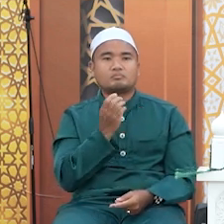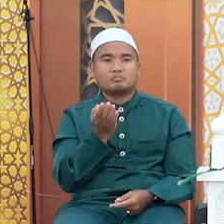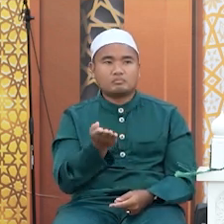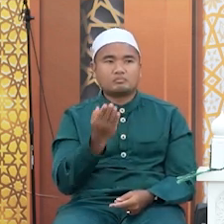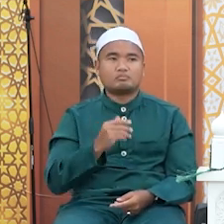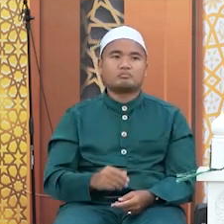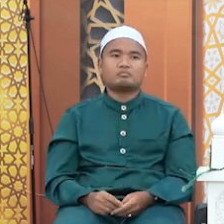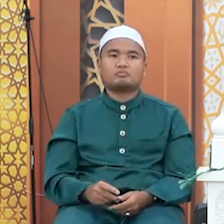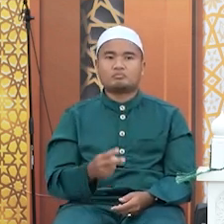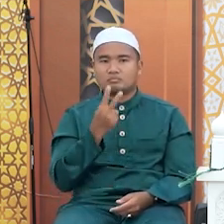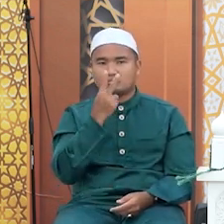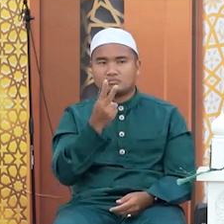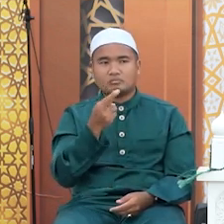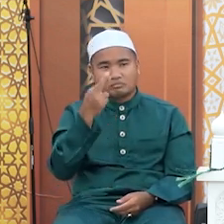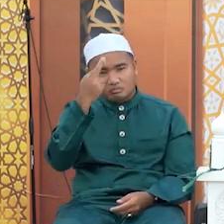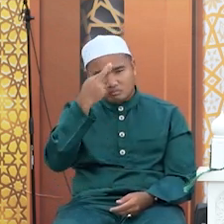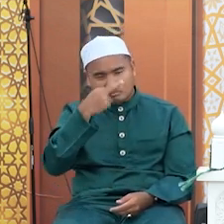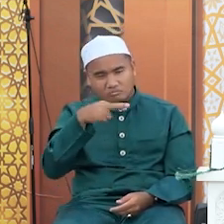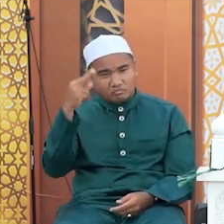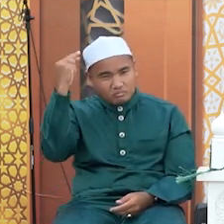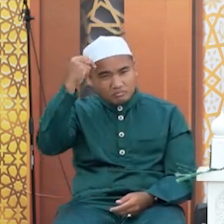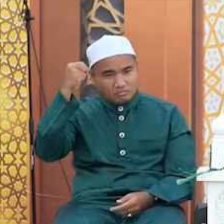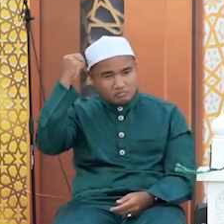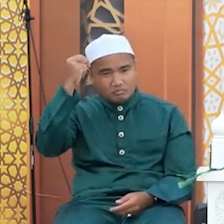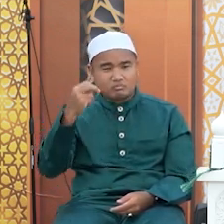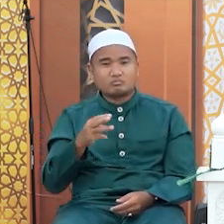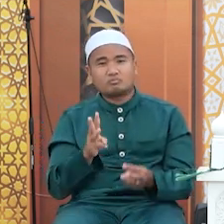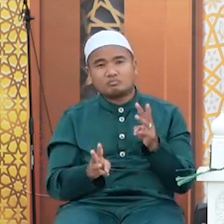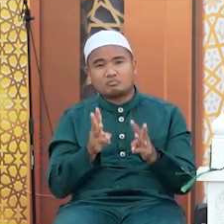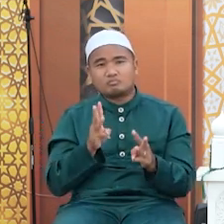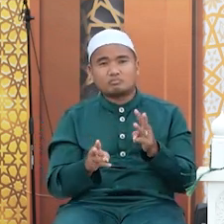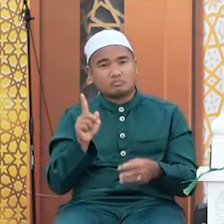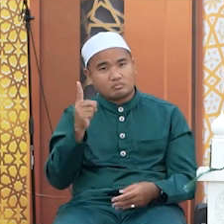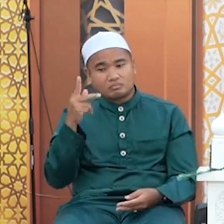Tengok rahmat Nabi walaupun seorang budak.